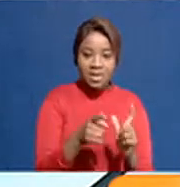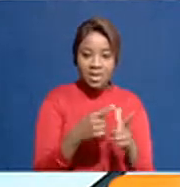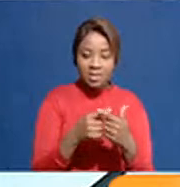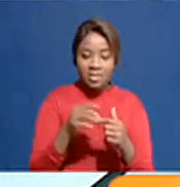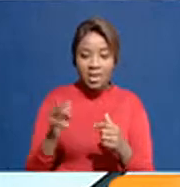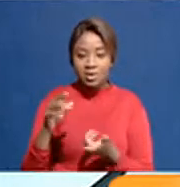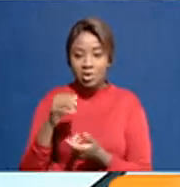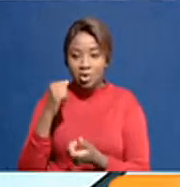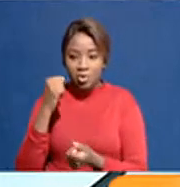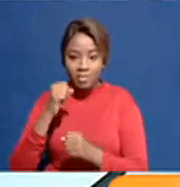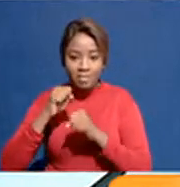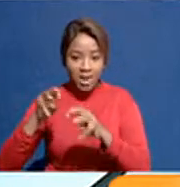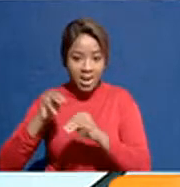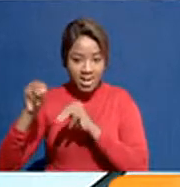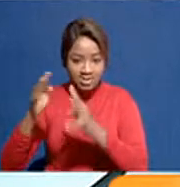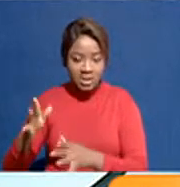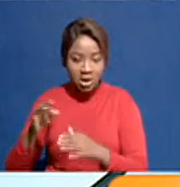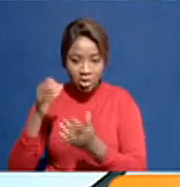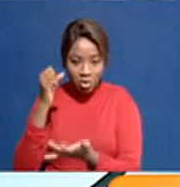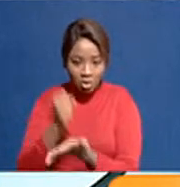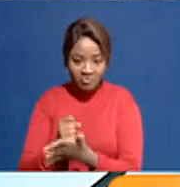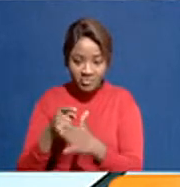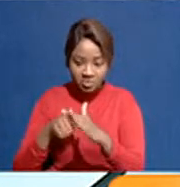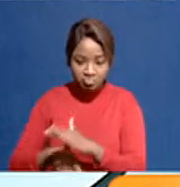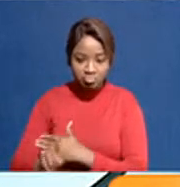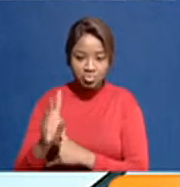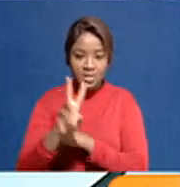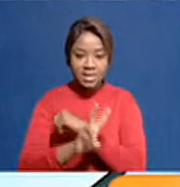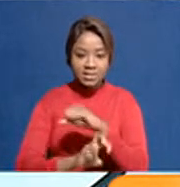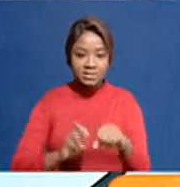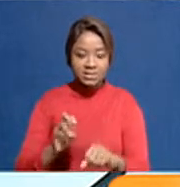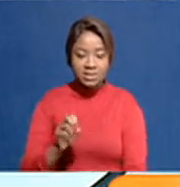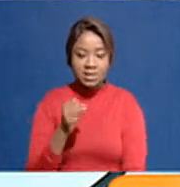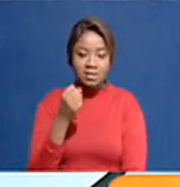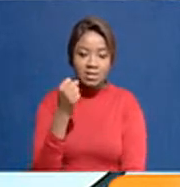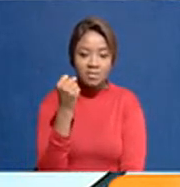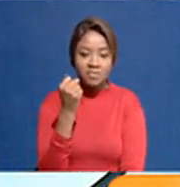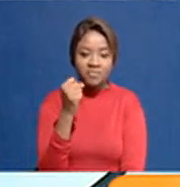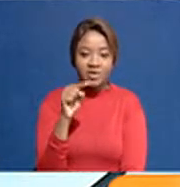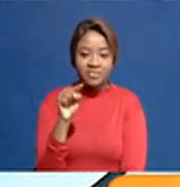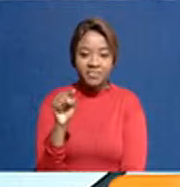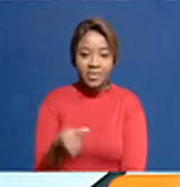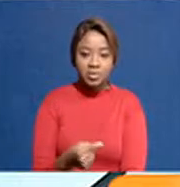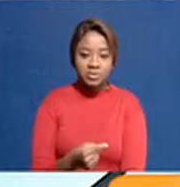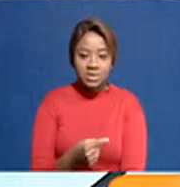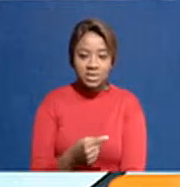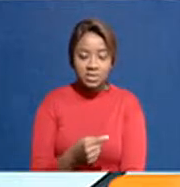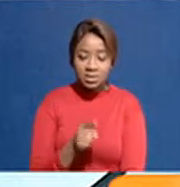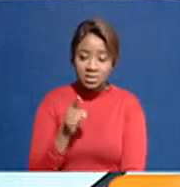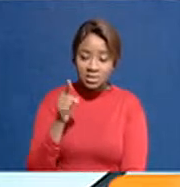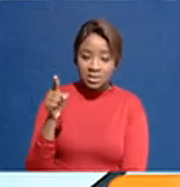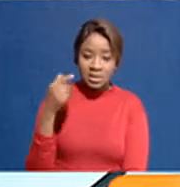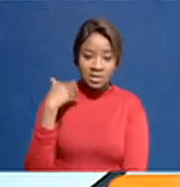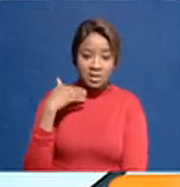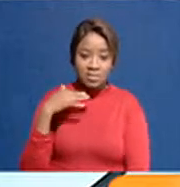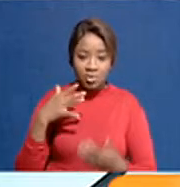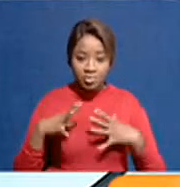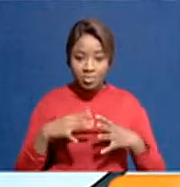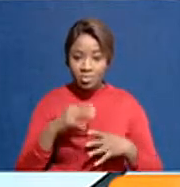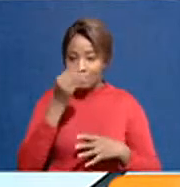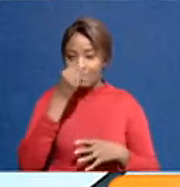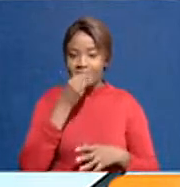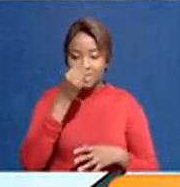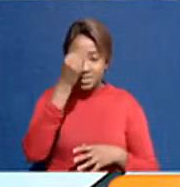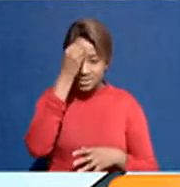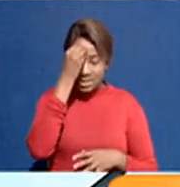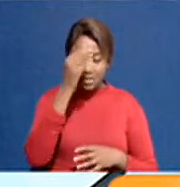meneja wa kituo hicho na kisha kuiba shilingi 1,500. Wafanyikazi wanasema wahalifu hao walijifanya polisi